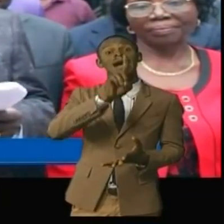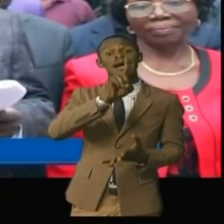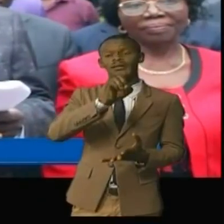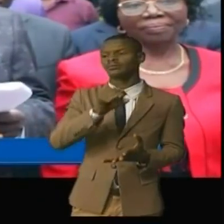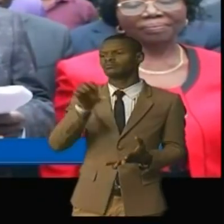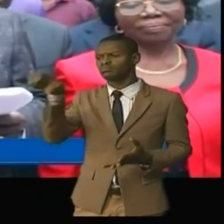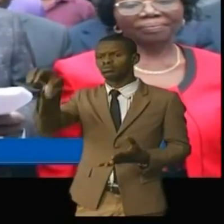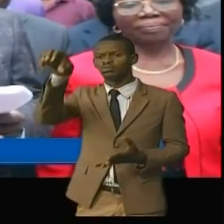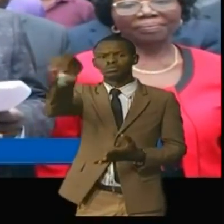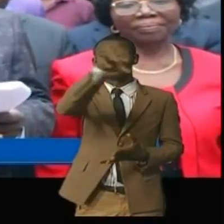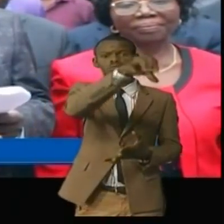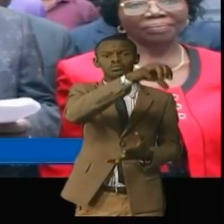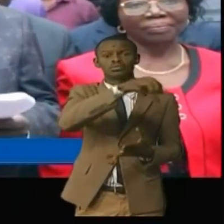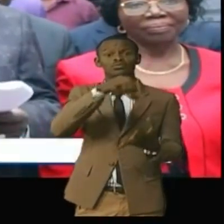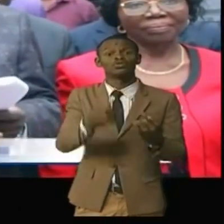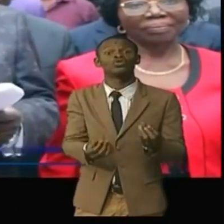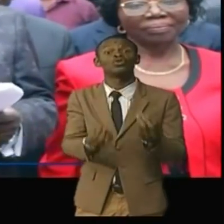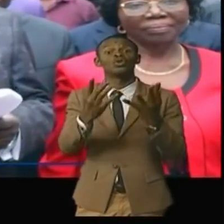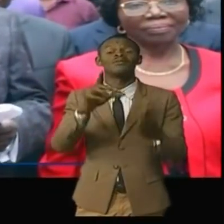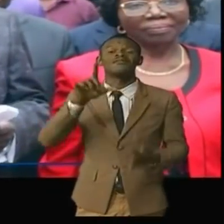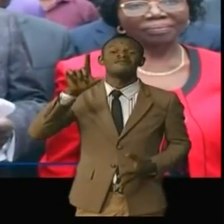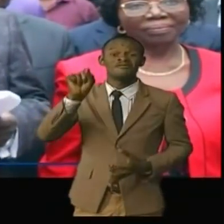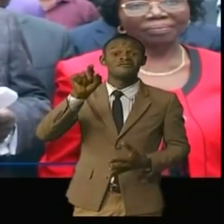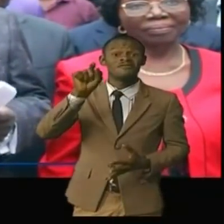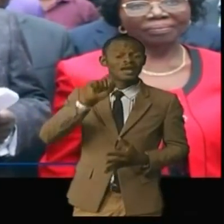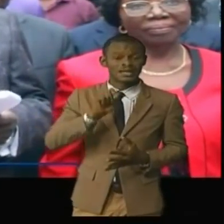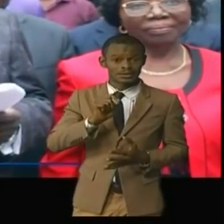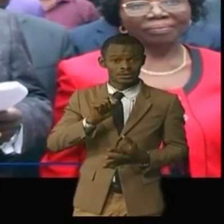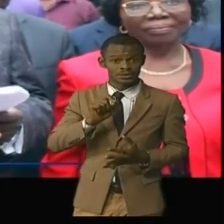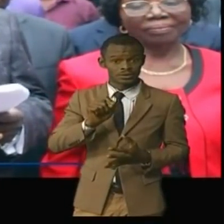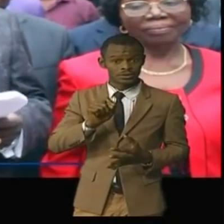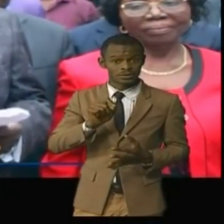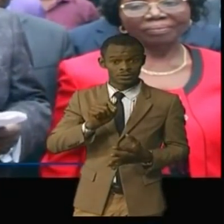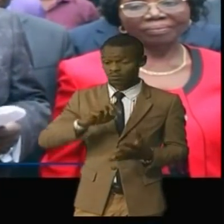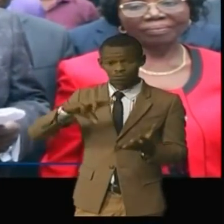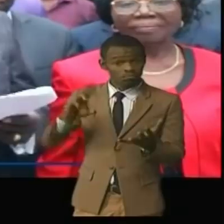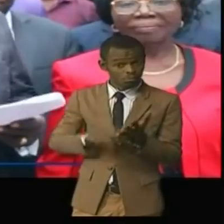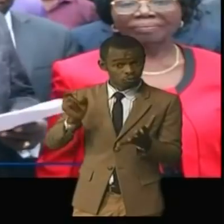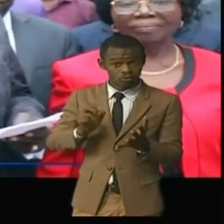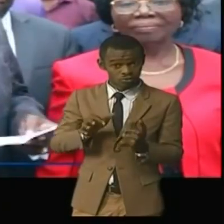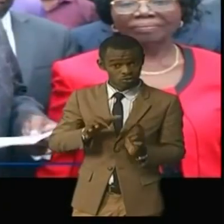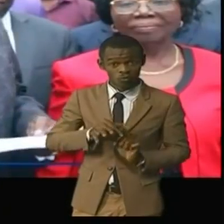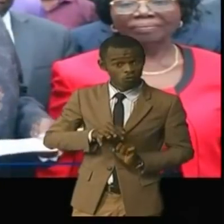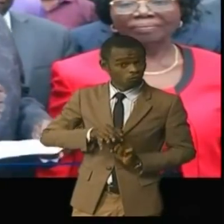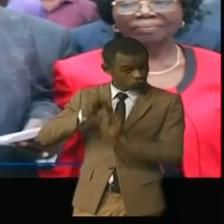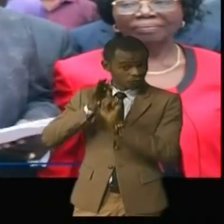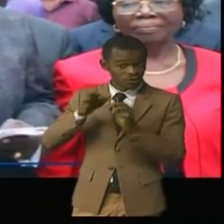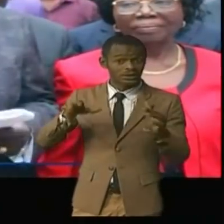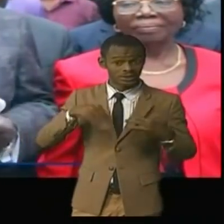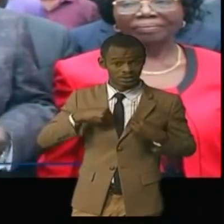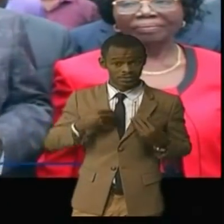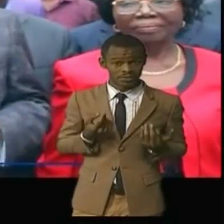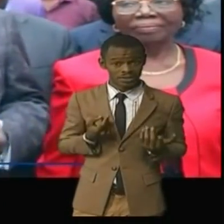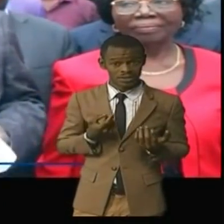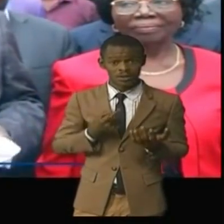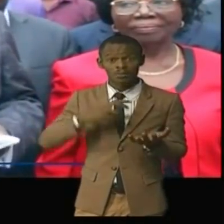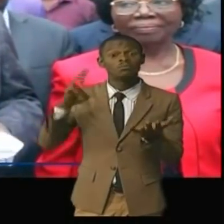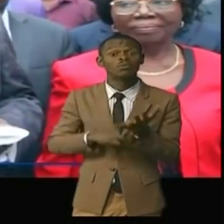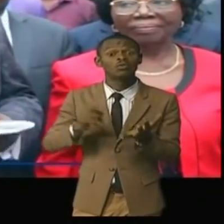agréées officiellement par le ministre de Kitel. Tout aventurier qui